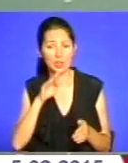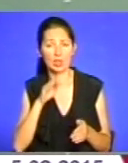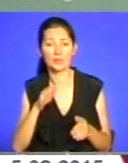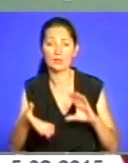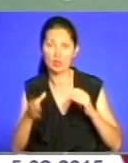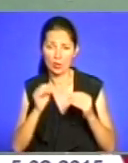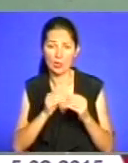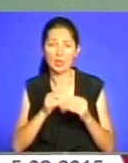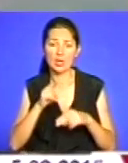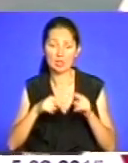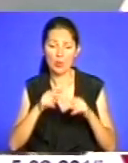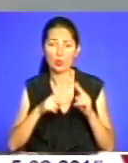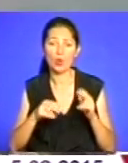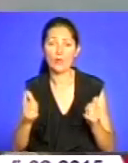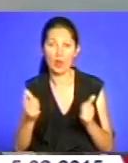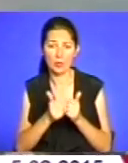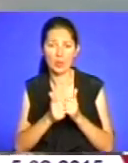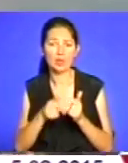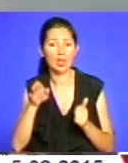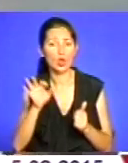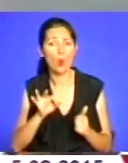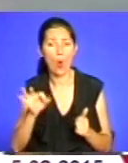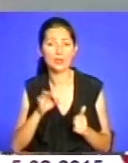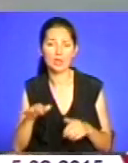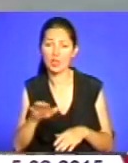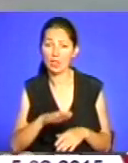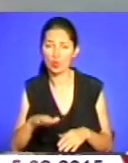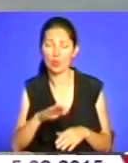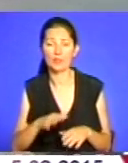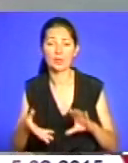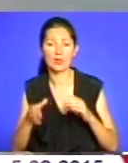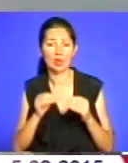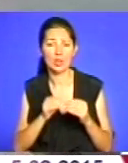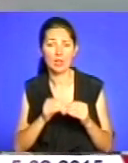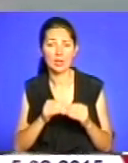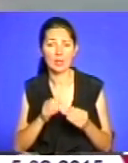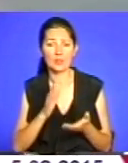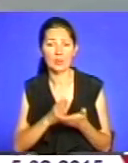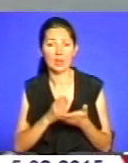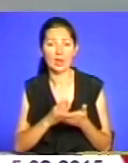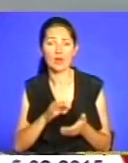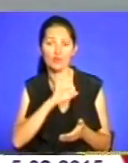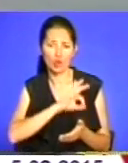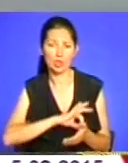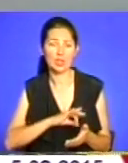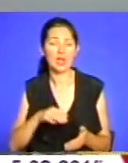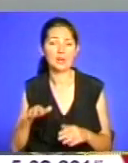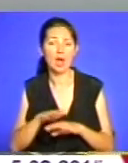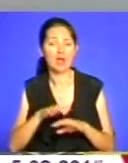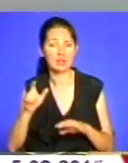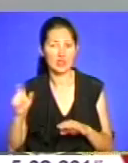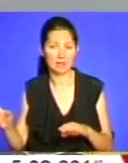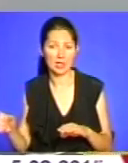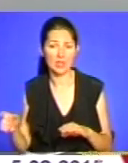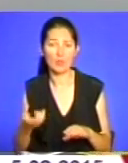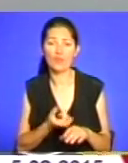воду стоків. Джерелами фосфоорганічних сполук є використання населенням.